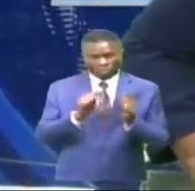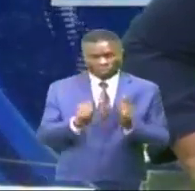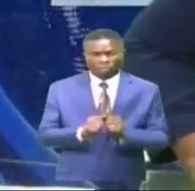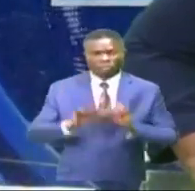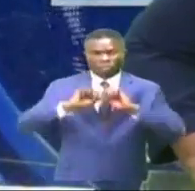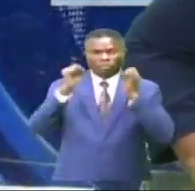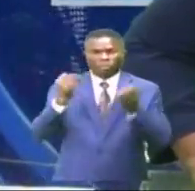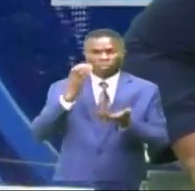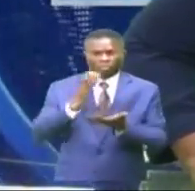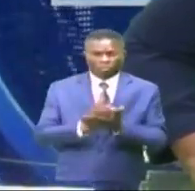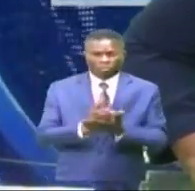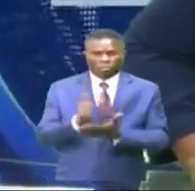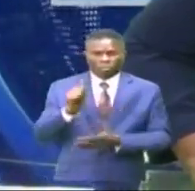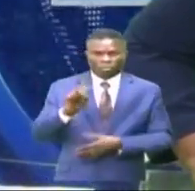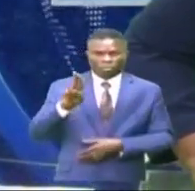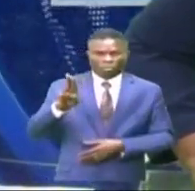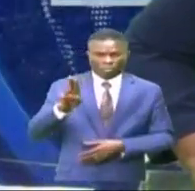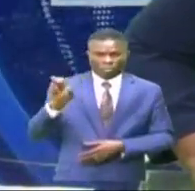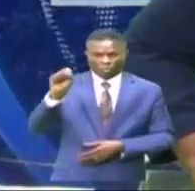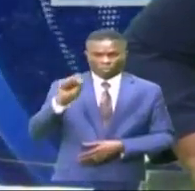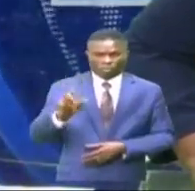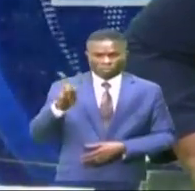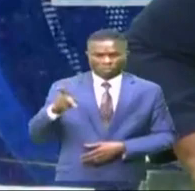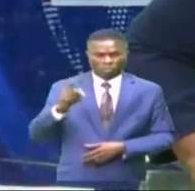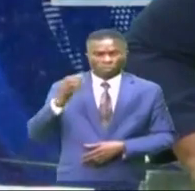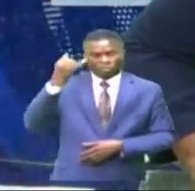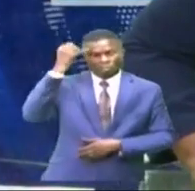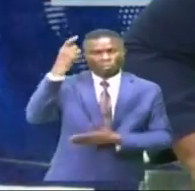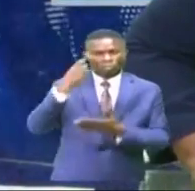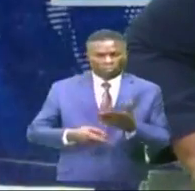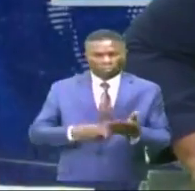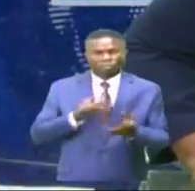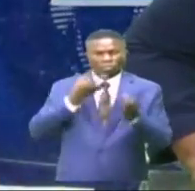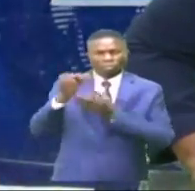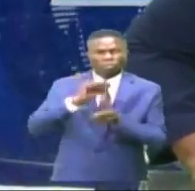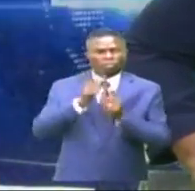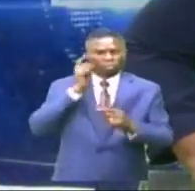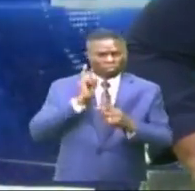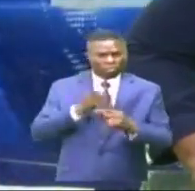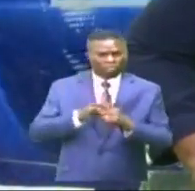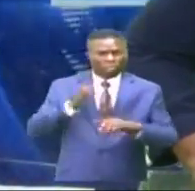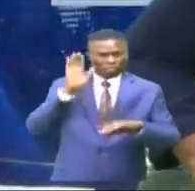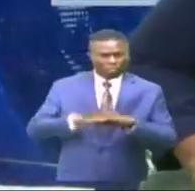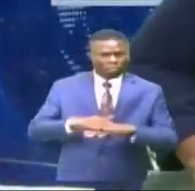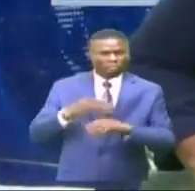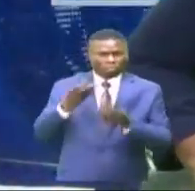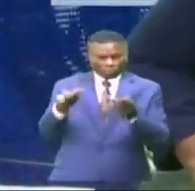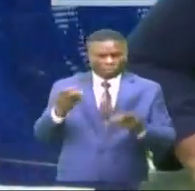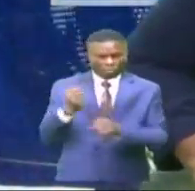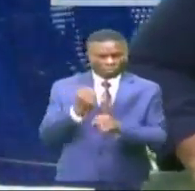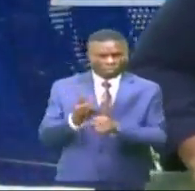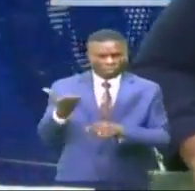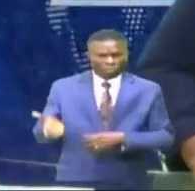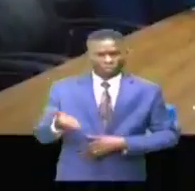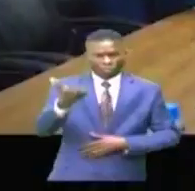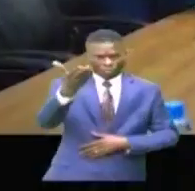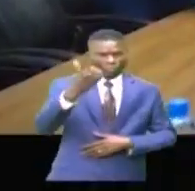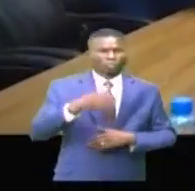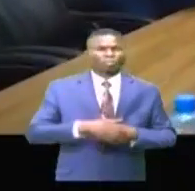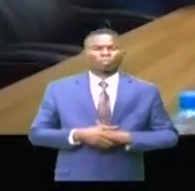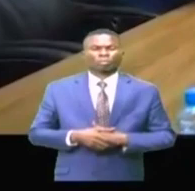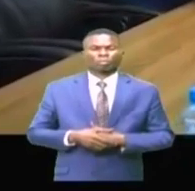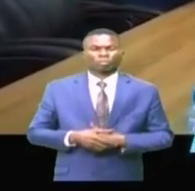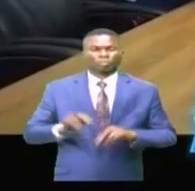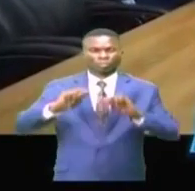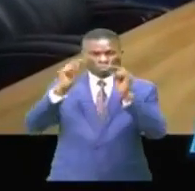privés arsp l'objectif c'est justement d'expliquer les difficultés qu'il aurait rencontré dans ce secteur regardez ce